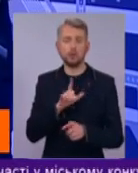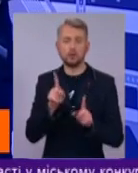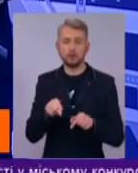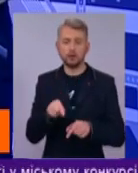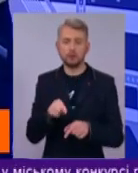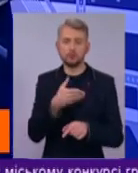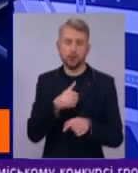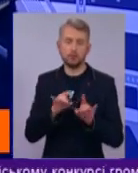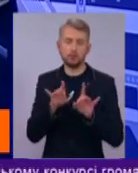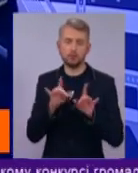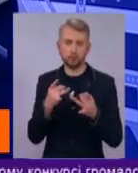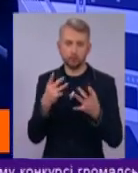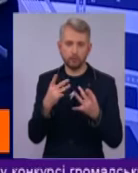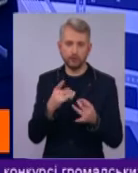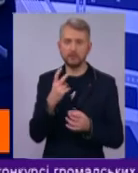нам розповість.